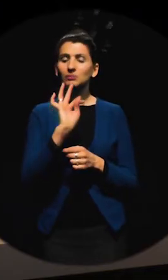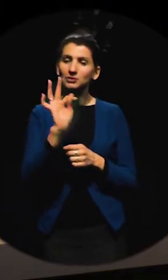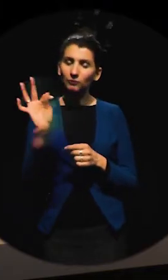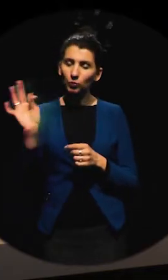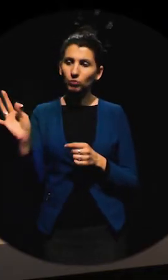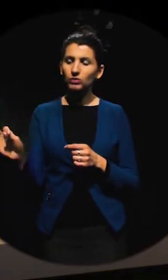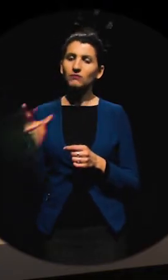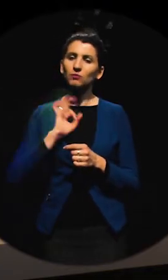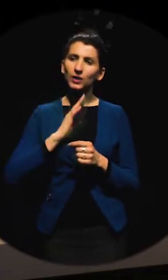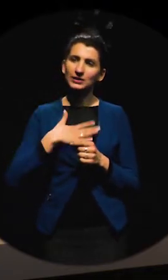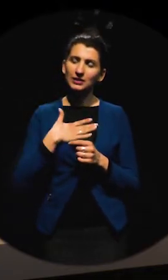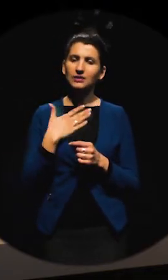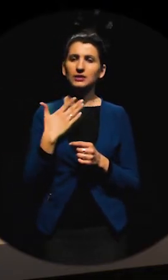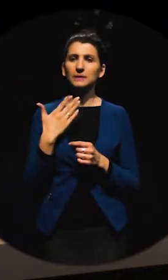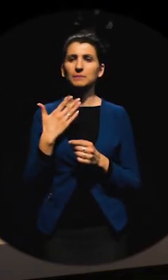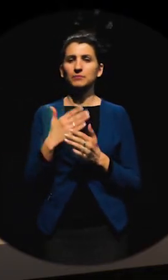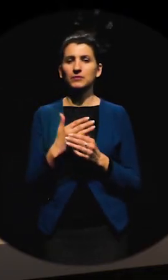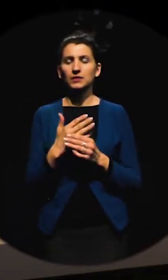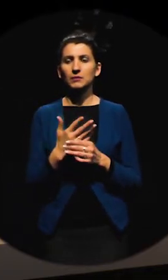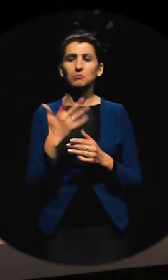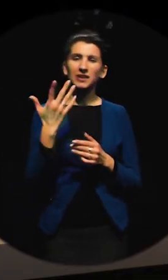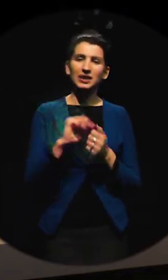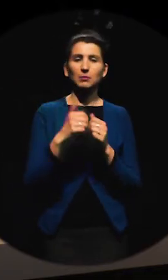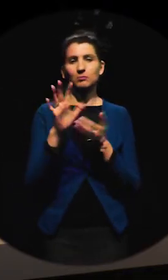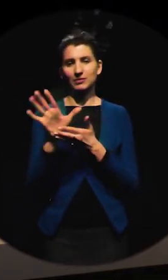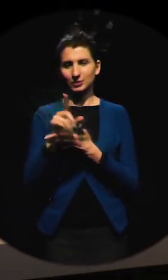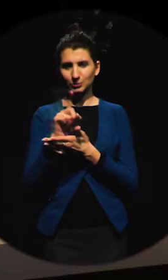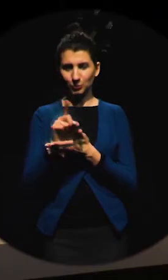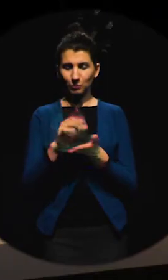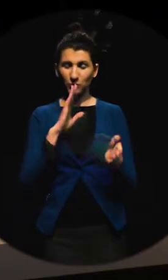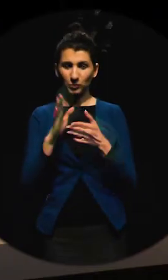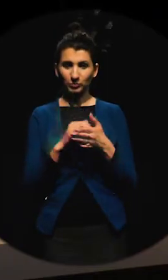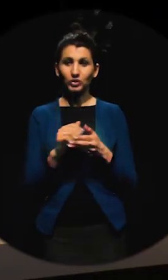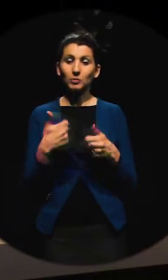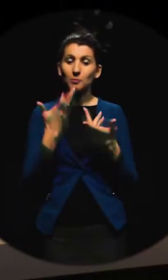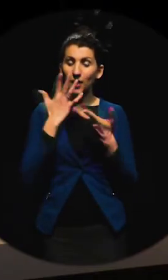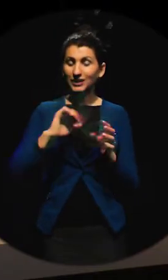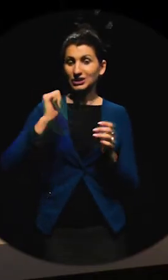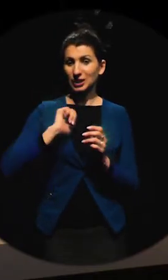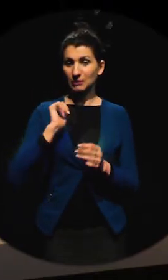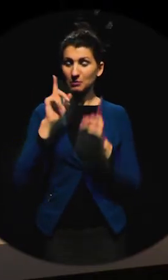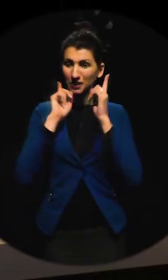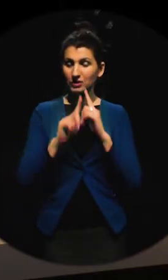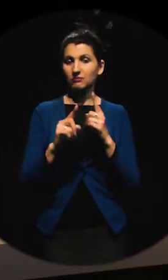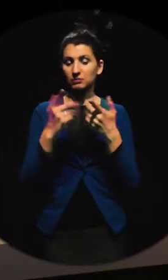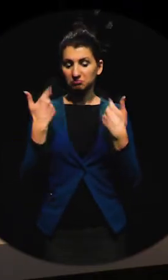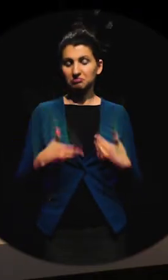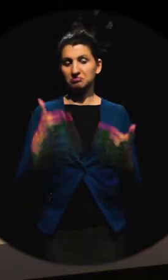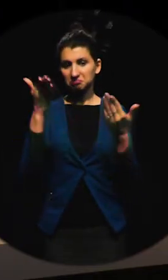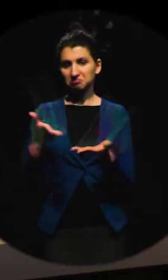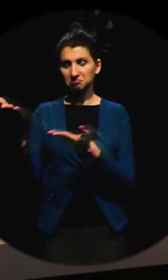jakby, te swoje nie 5, ale może i 15 minut. I właściwie jest w